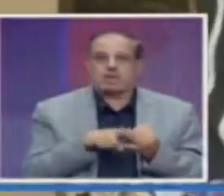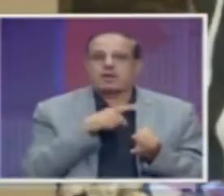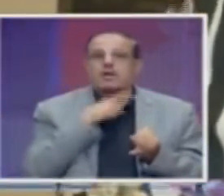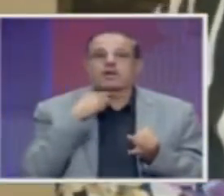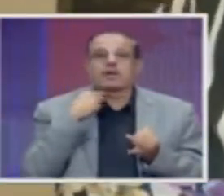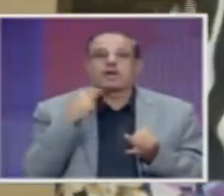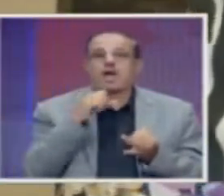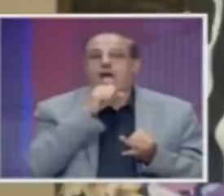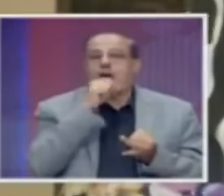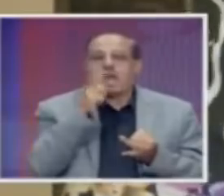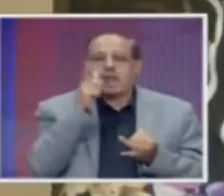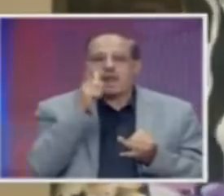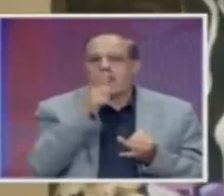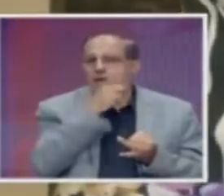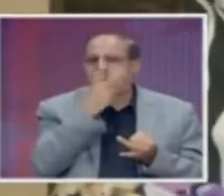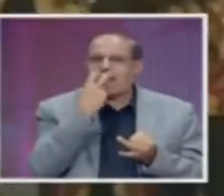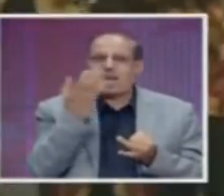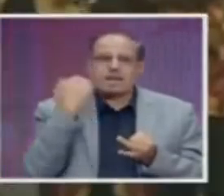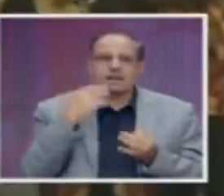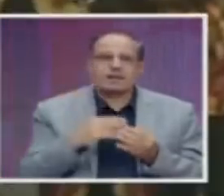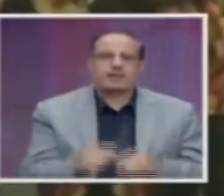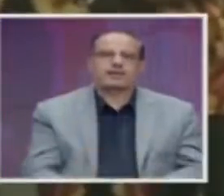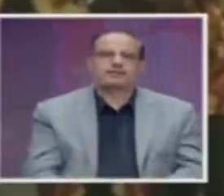متخصصة في أغاني التراث والإنشاد الديني.